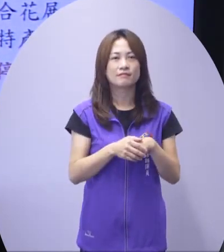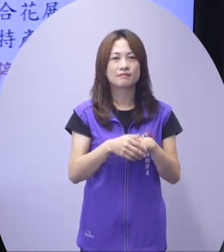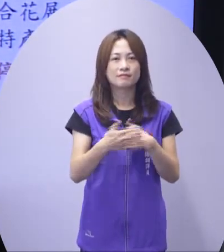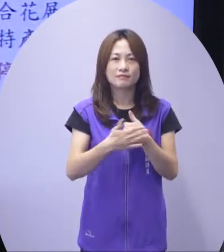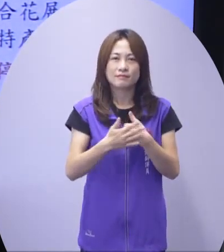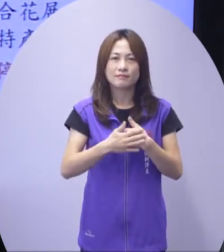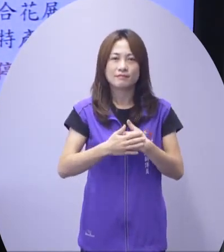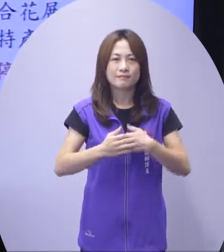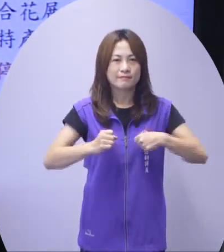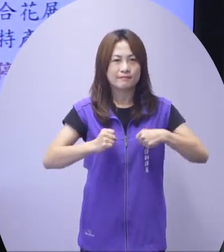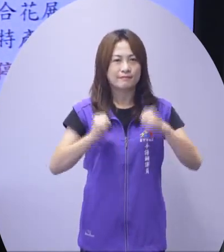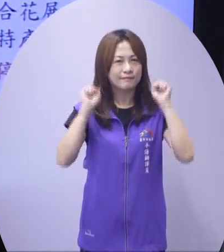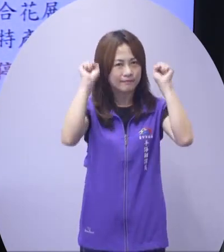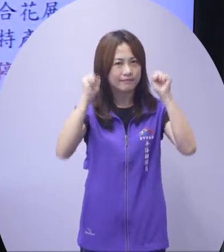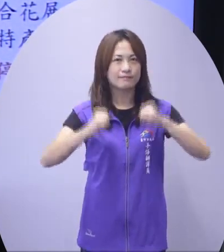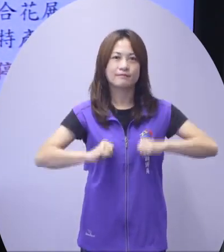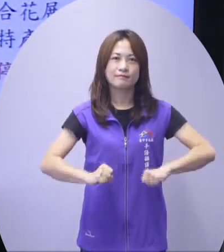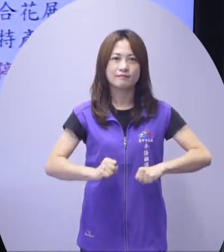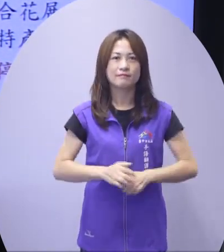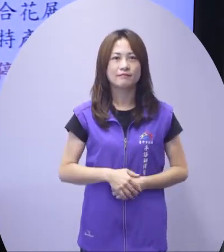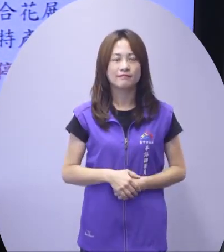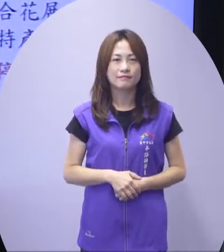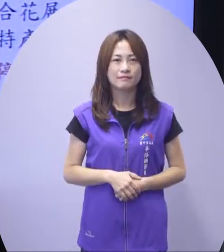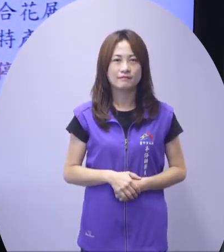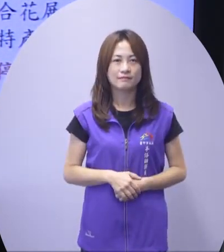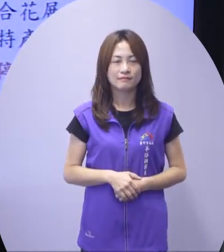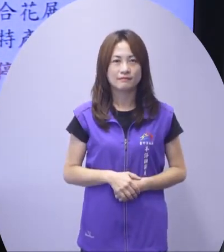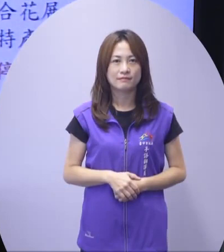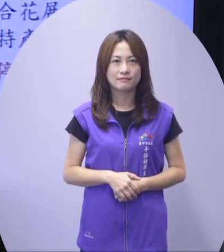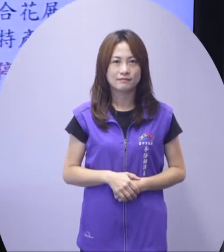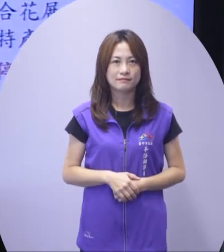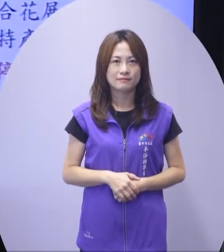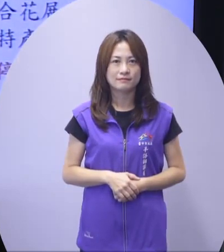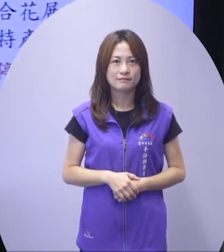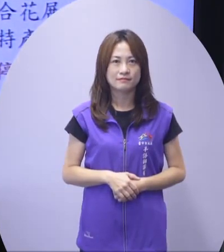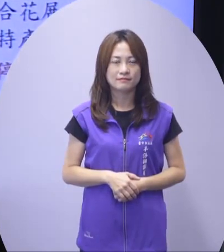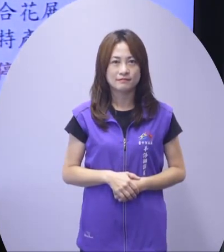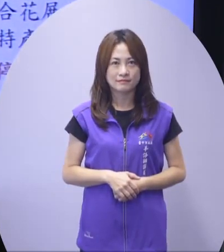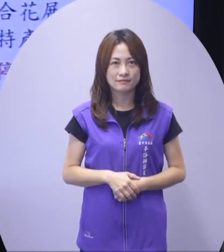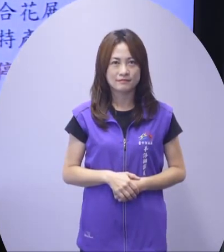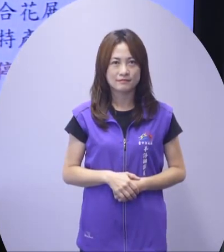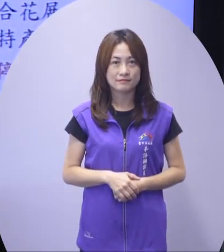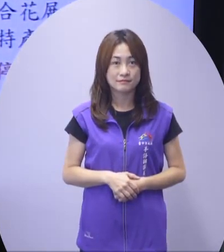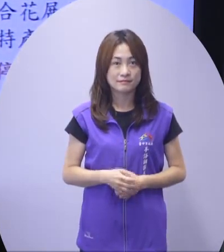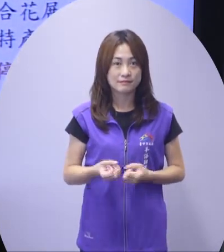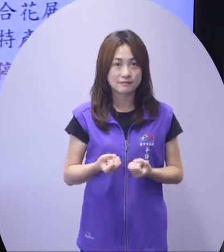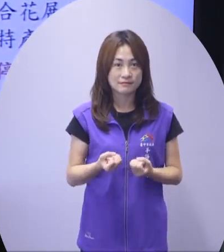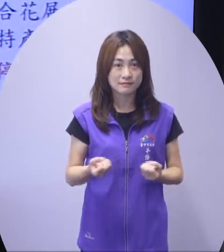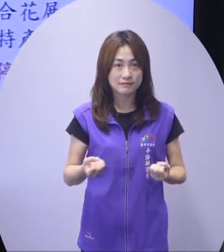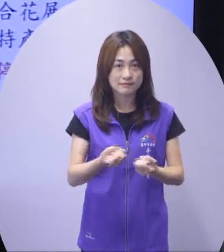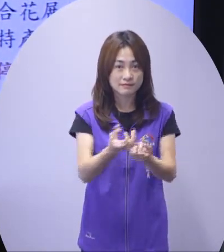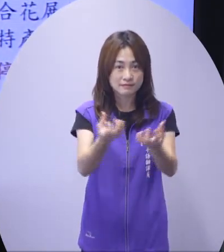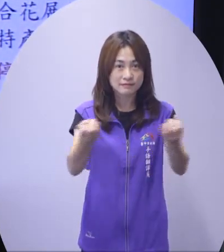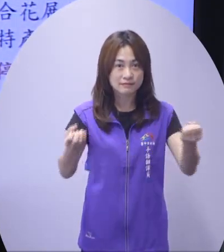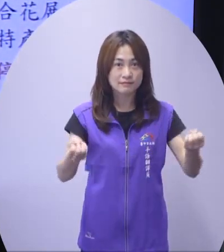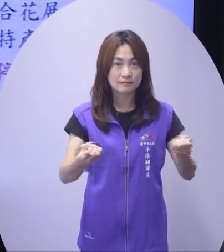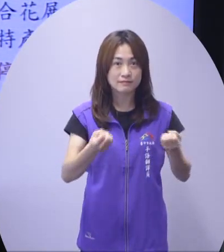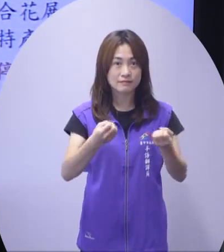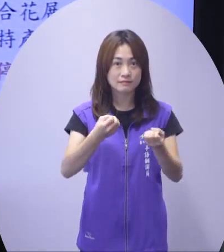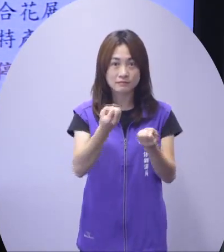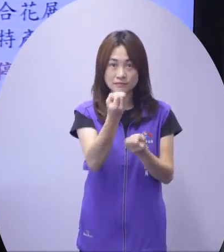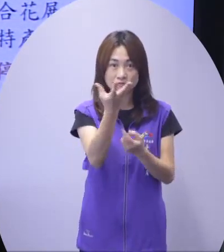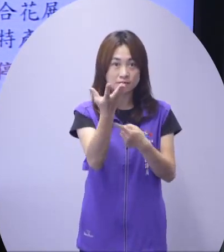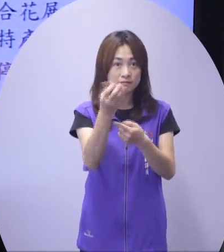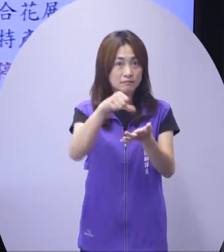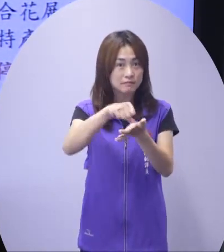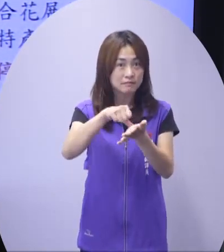一个场所哦。那今年花海主要的花卉的种类主要是以大波斯菊跟黄